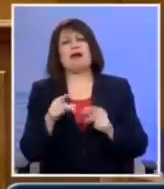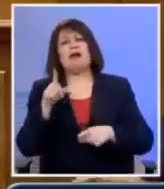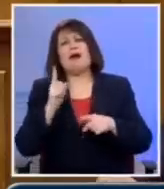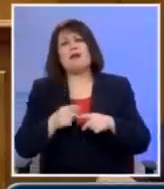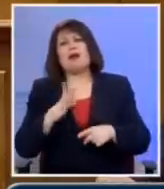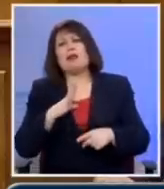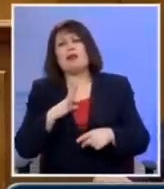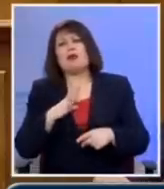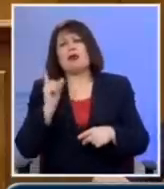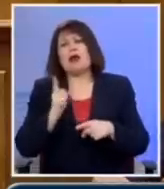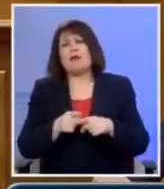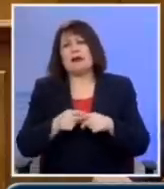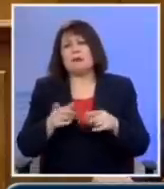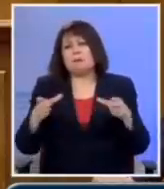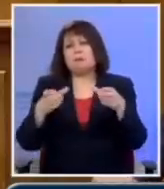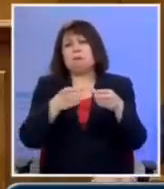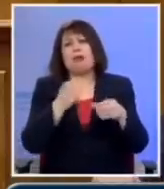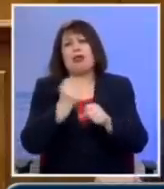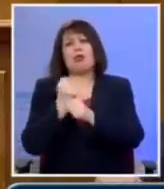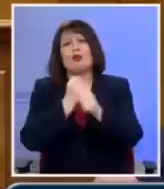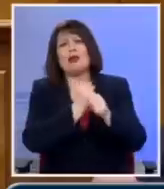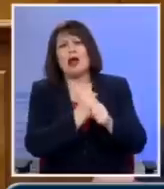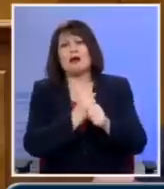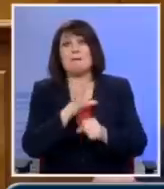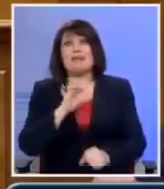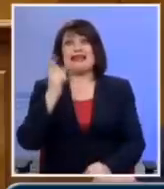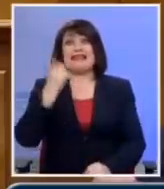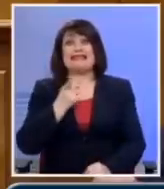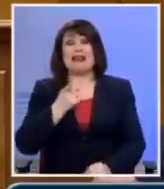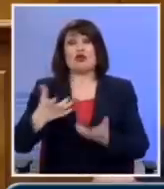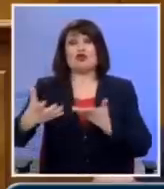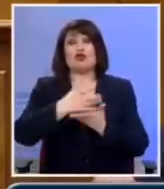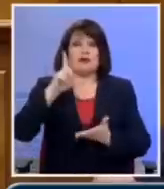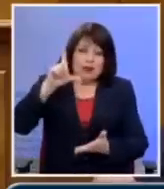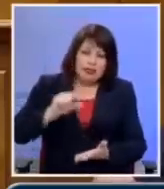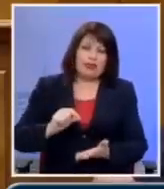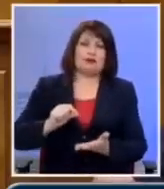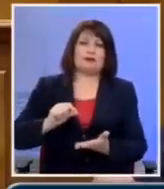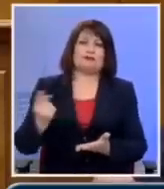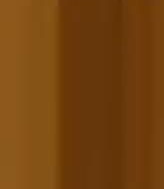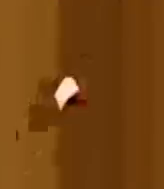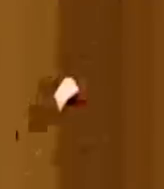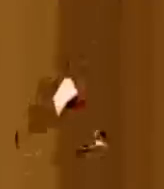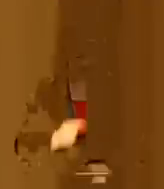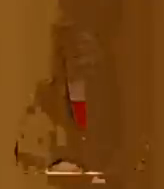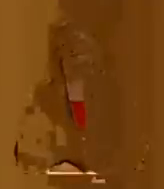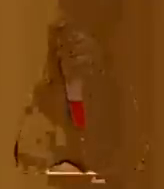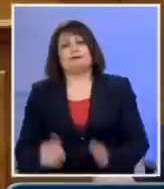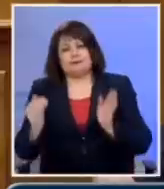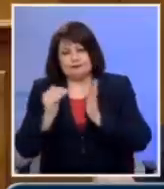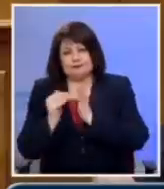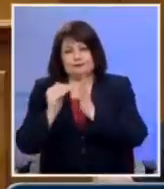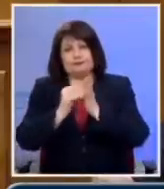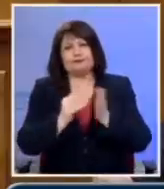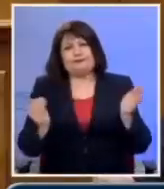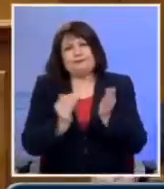στρώματα να απολέσουν πάνω από το 50% του εισοδήματός τους, εκατοντάδες χιλιάδες